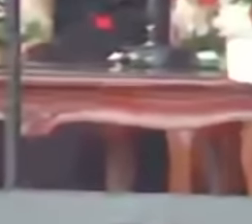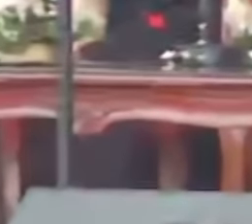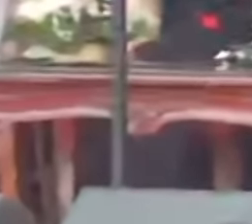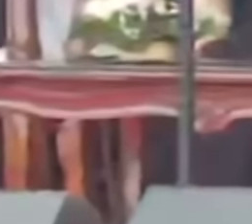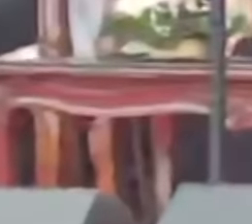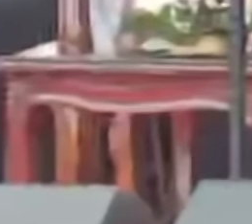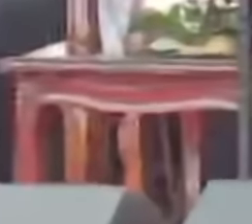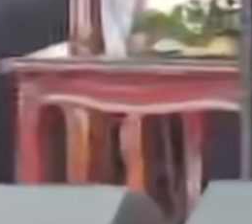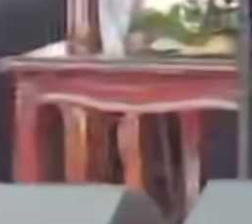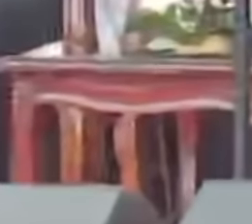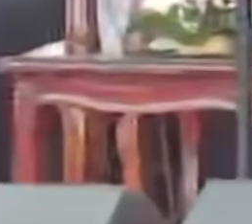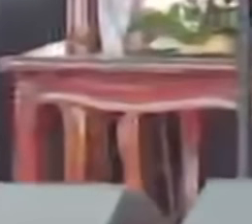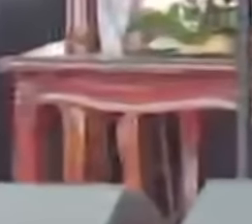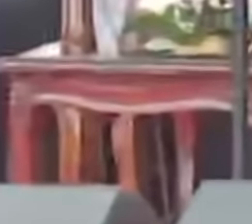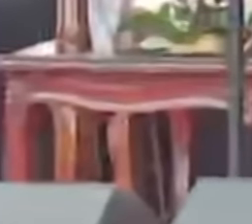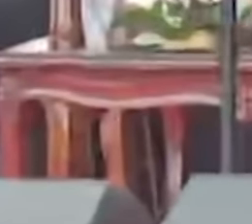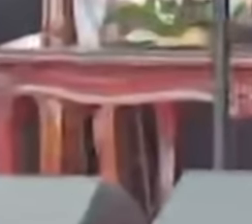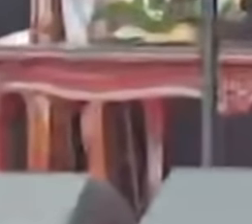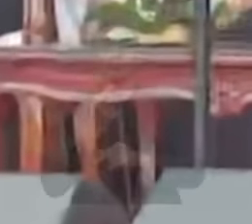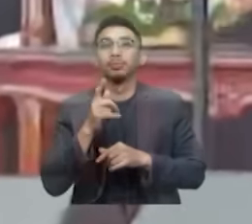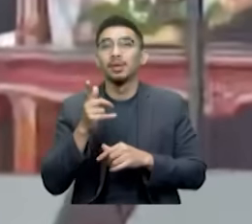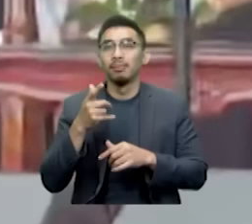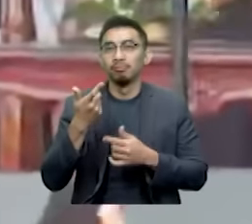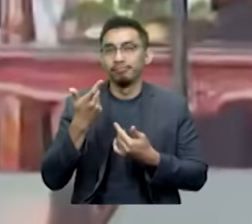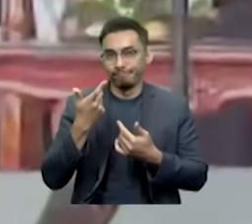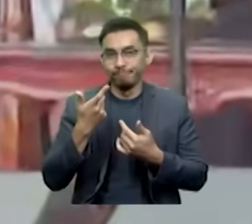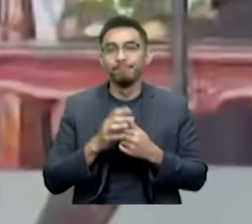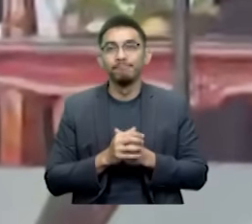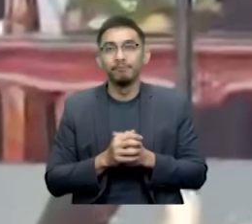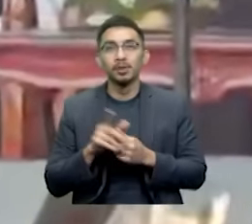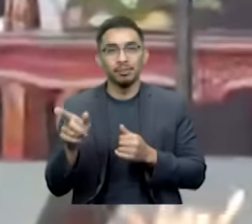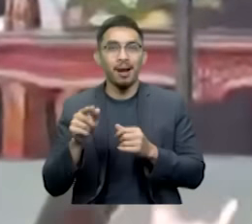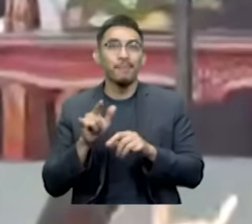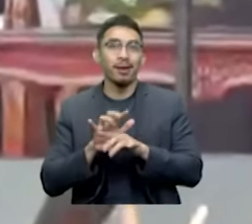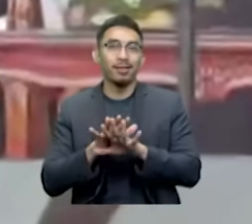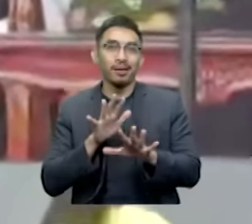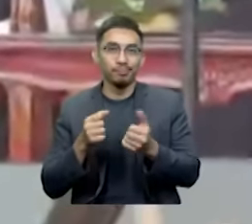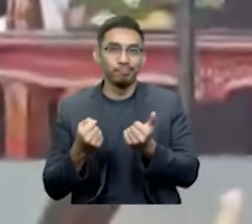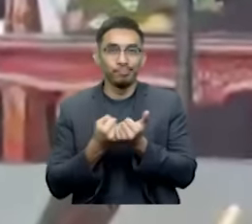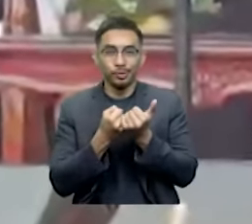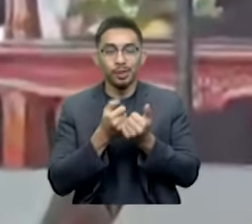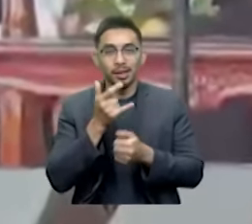PDI Perjuangan Megawati Soekarno Putri sebagai partai pengusung Ganjar Mahfud.